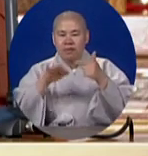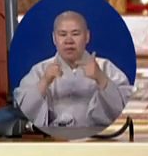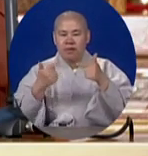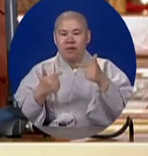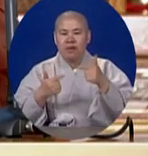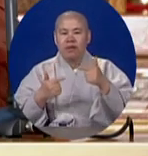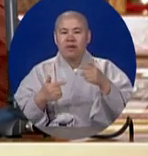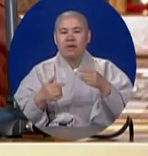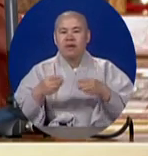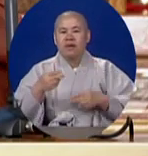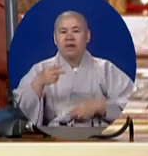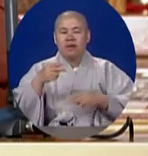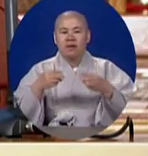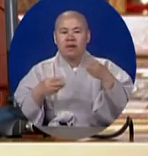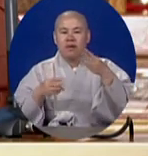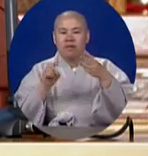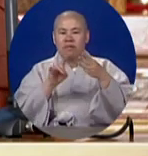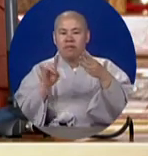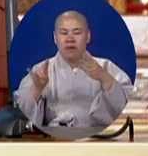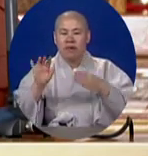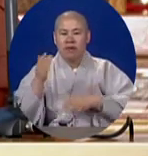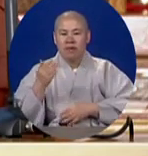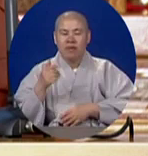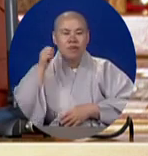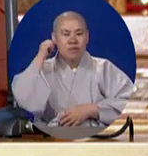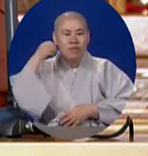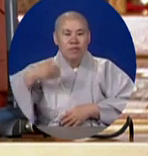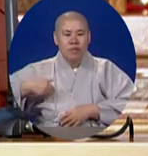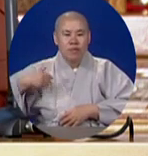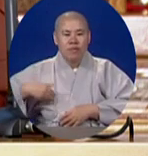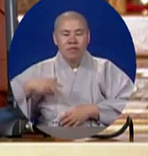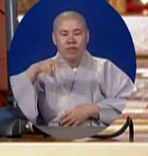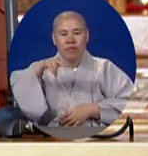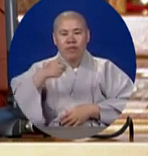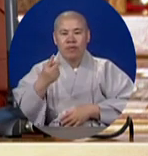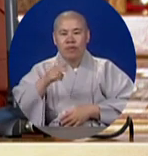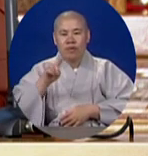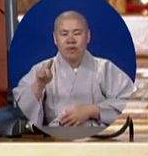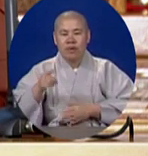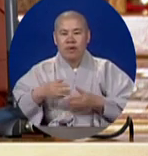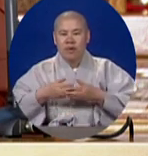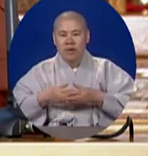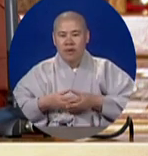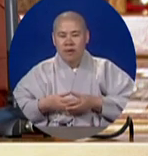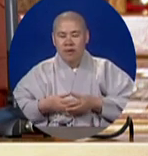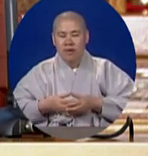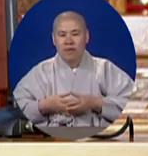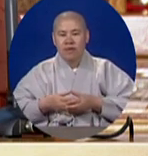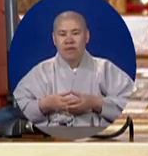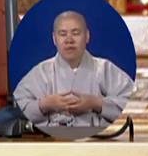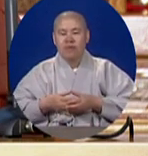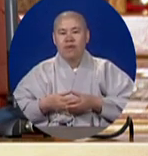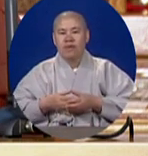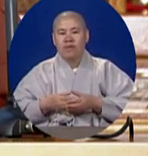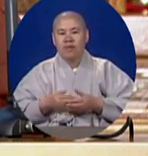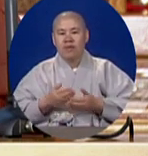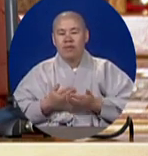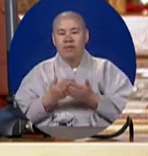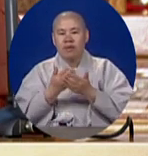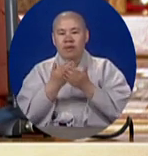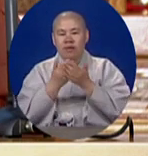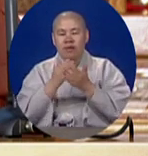그래서 이 중국 조사선을 일으키는데 중요한 토대가 된 겁니다. 이게